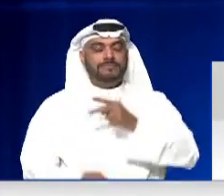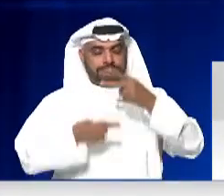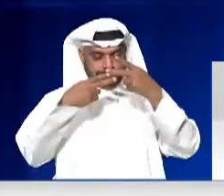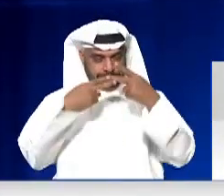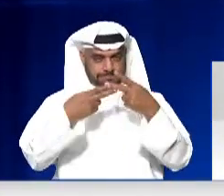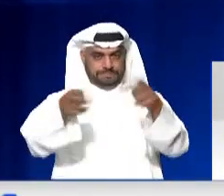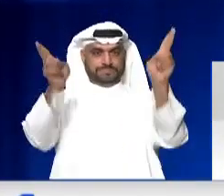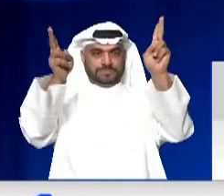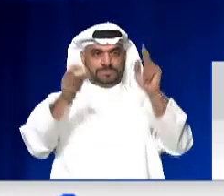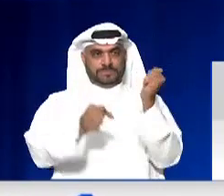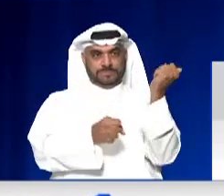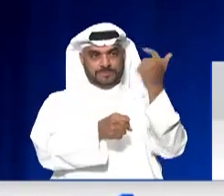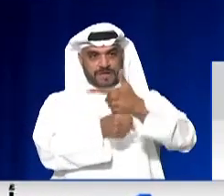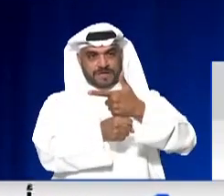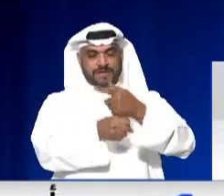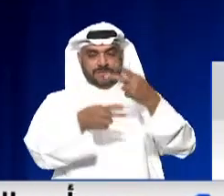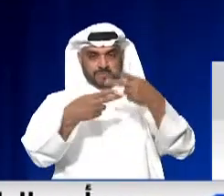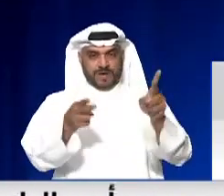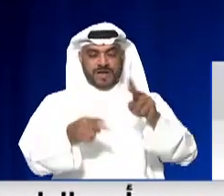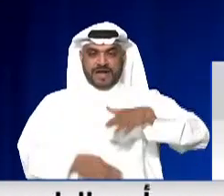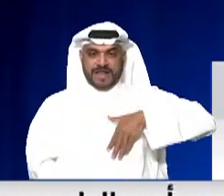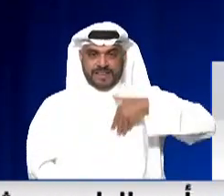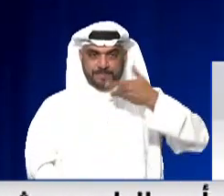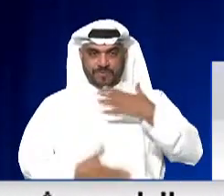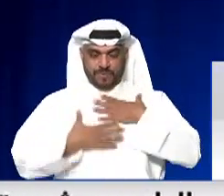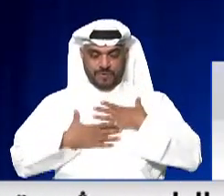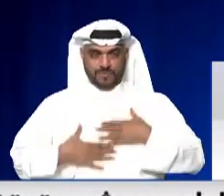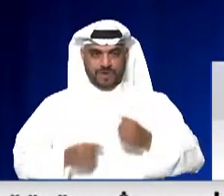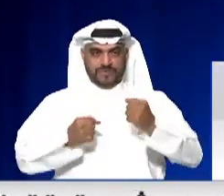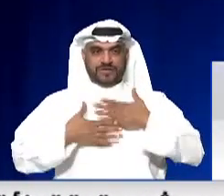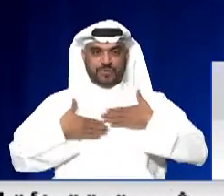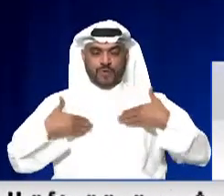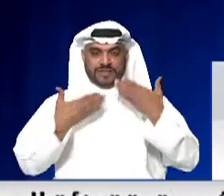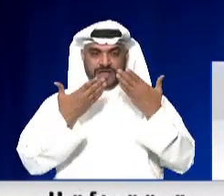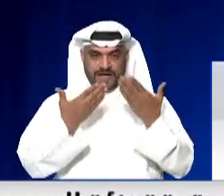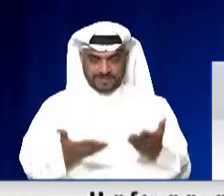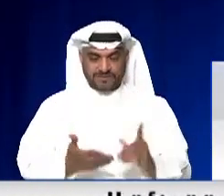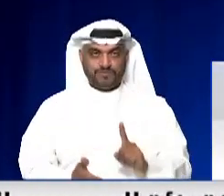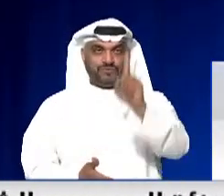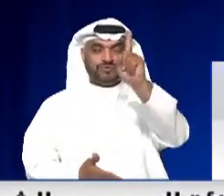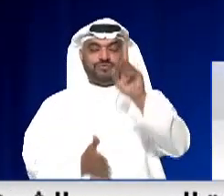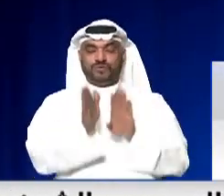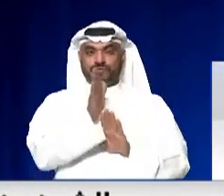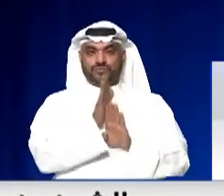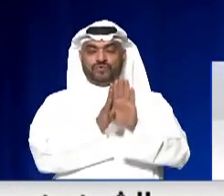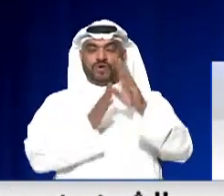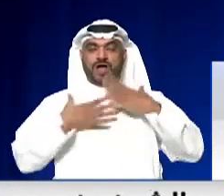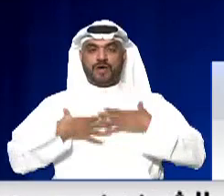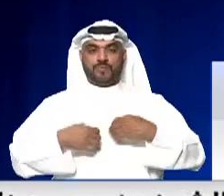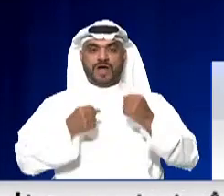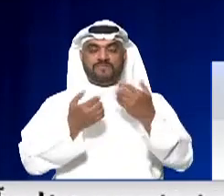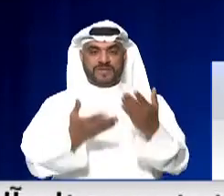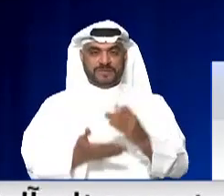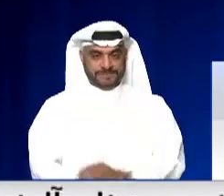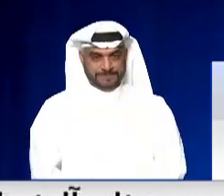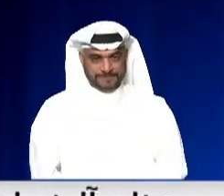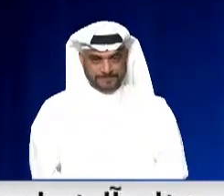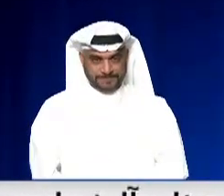نائبا لحاكم إمارة أبو ظبي، متمنيا سمو له كل التوفيق والسداد وموفور الصحة